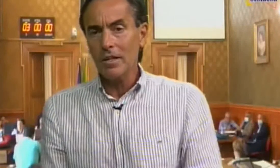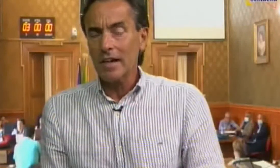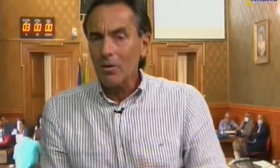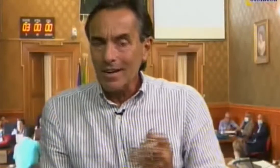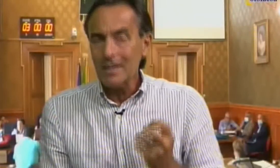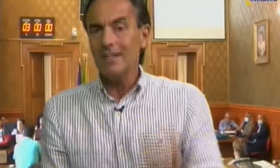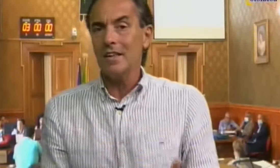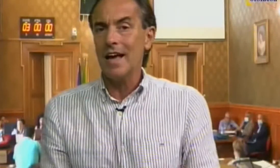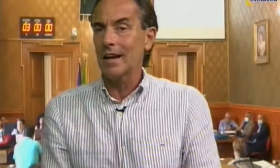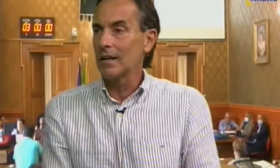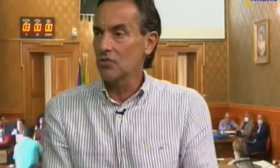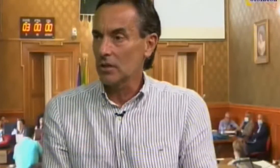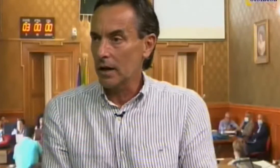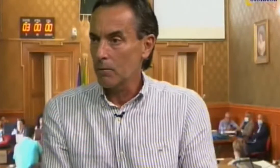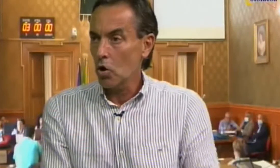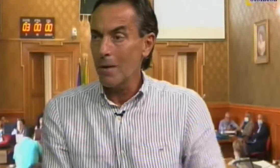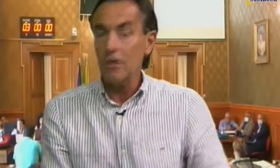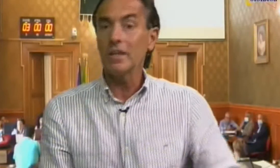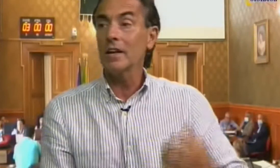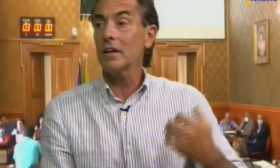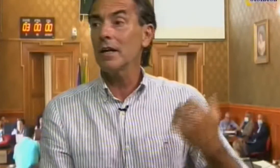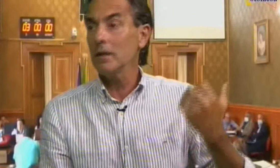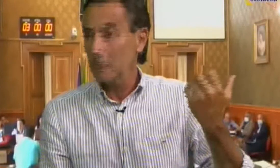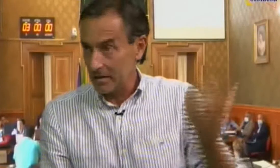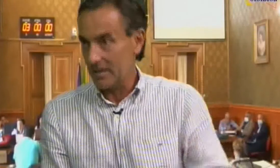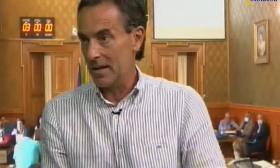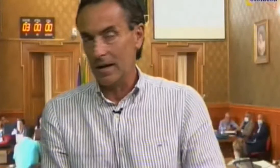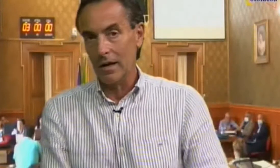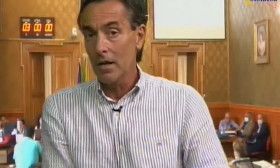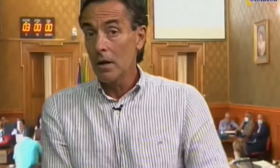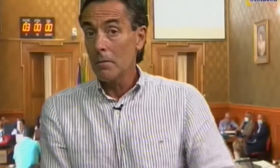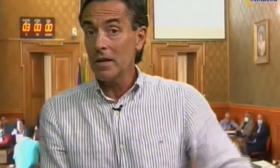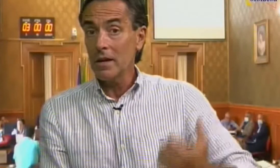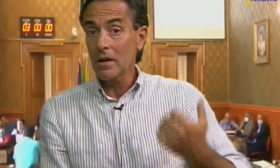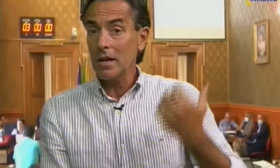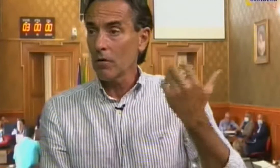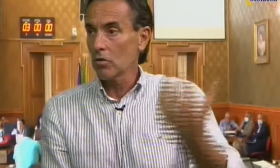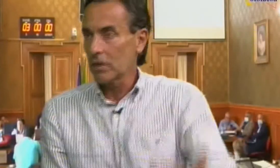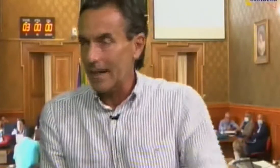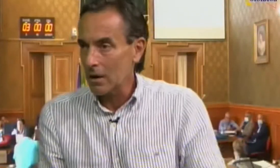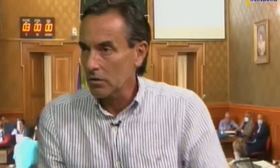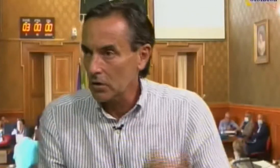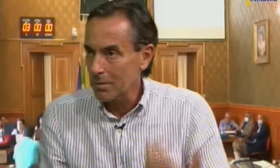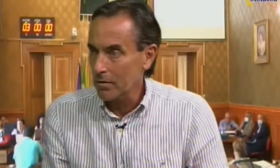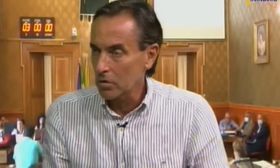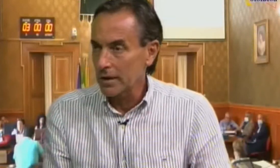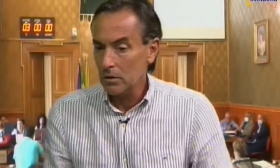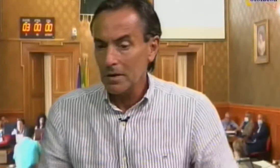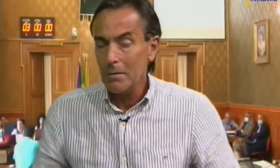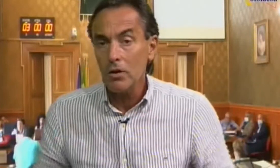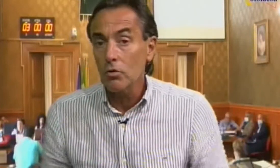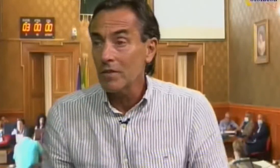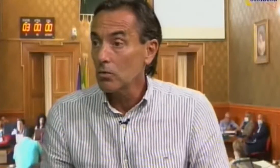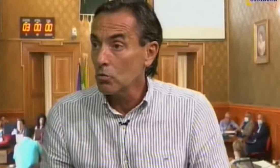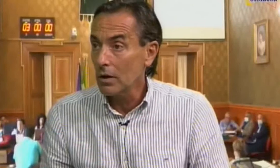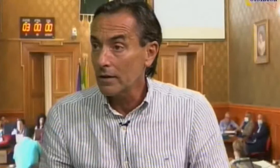La politica è quella di disegnarla la città, o meglio di ridisegnarla, di rivoluzionarla così come avevano detto.